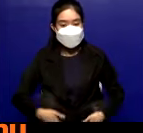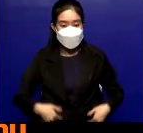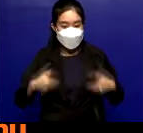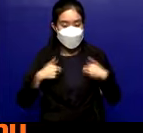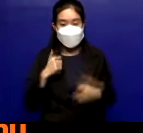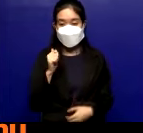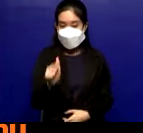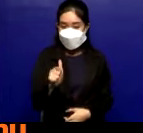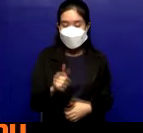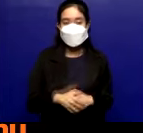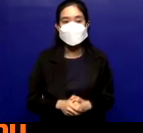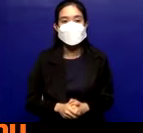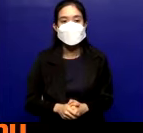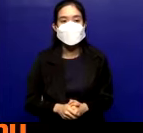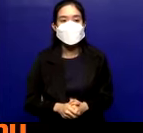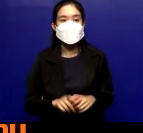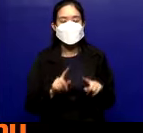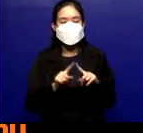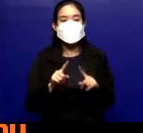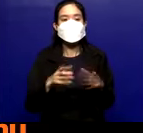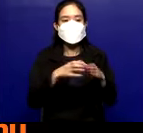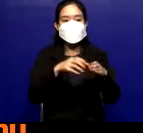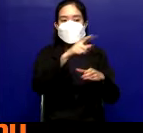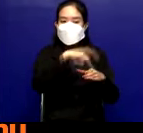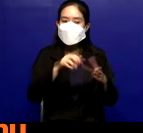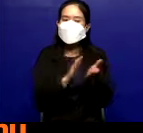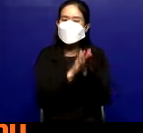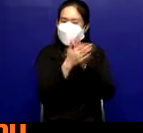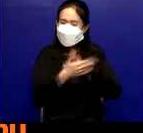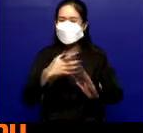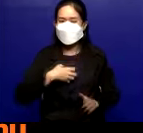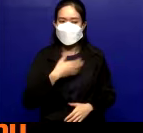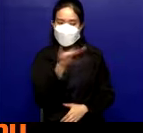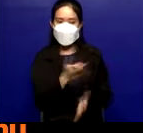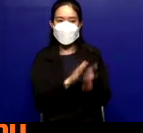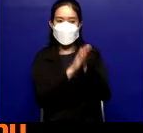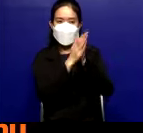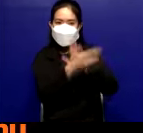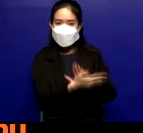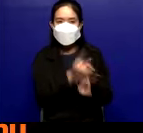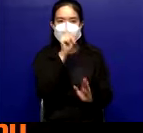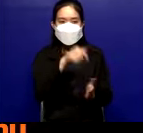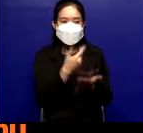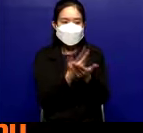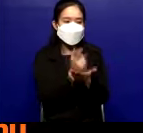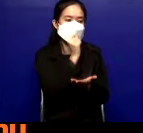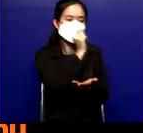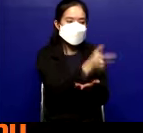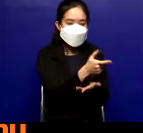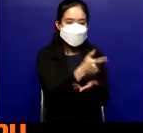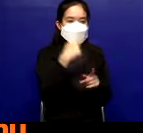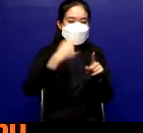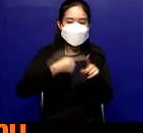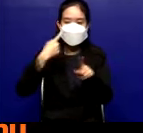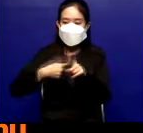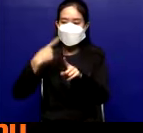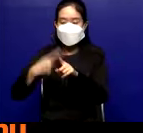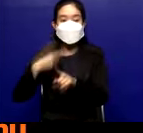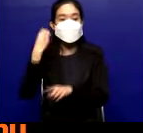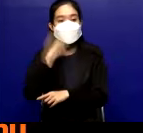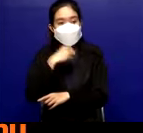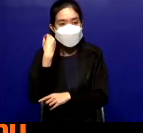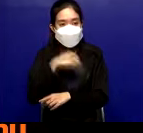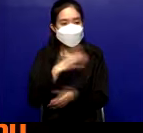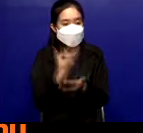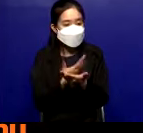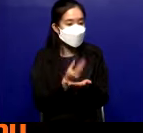คมพยายามผลักดันให้รัฐบาลเปลี่ยนเบี้ยยังชีพผู้สูงอายุให้เป็นบำนาญทั่วหน้าเท่าเทียม 3,000 บาทเพื่อให้เพียงพอต่อการดำ